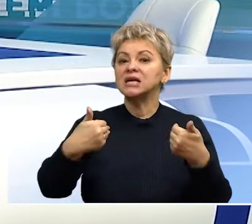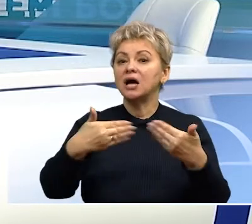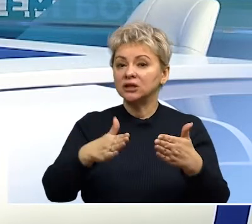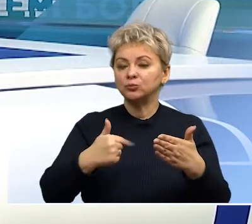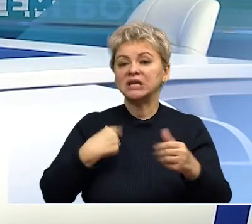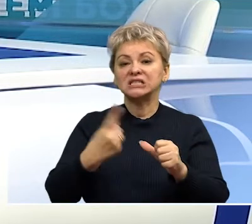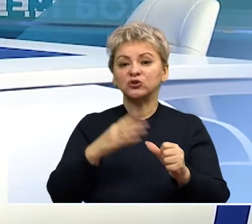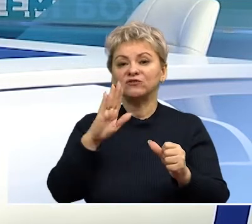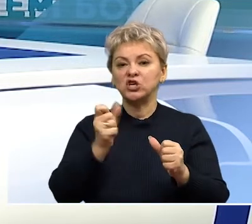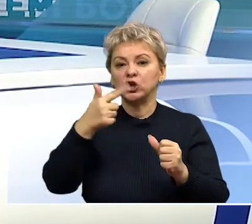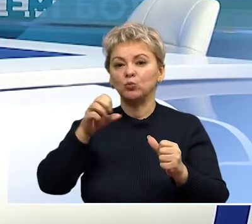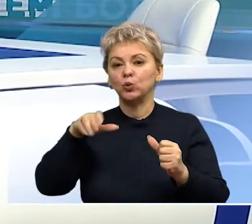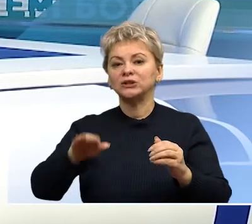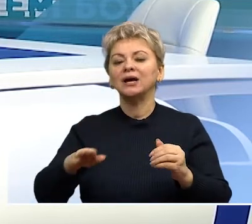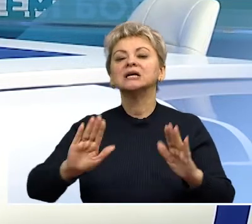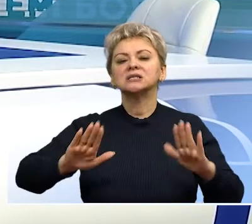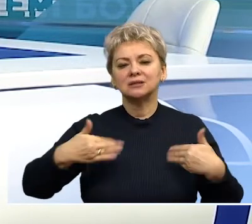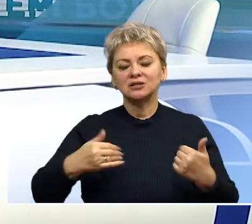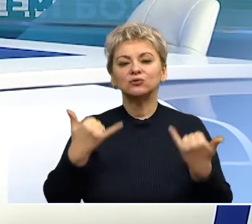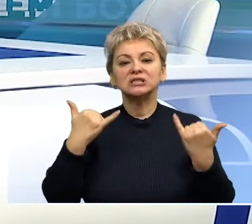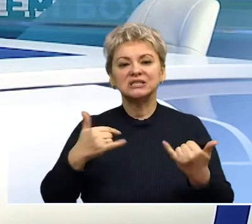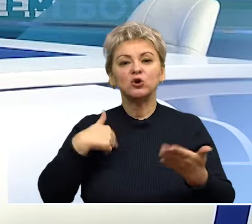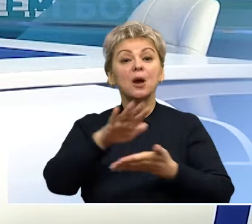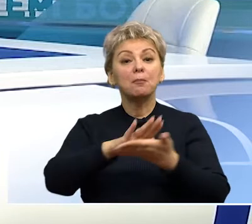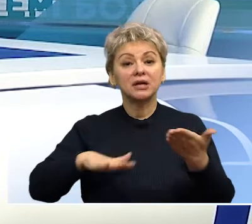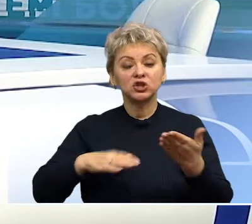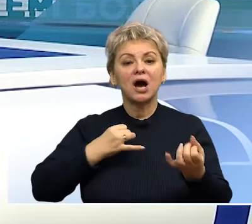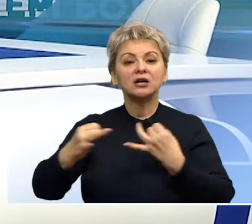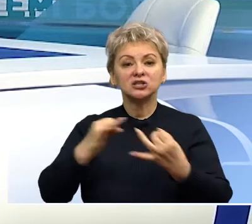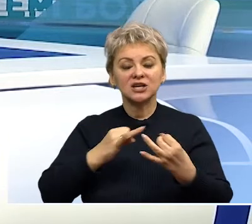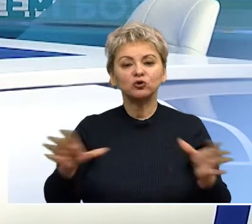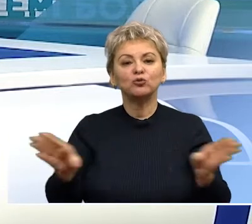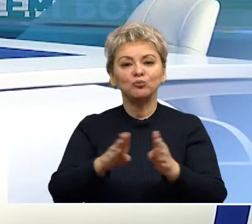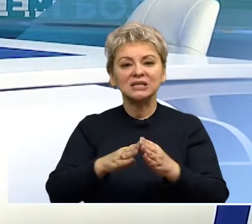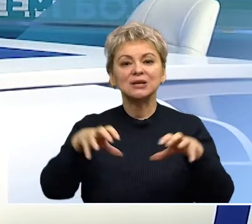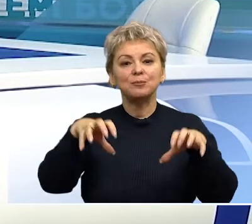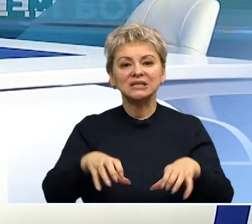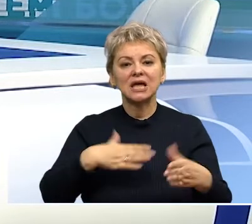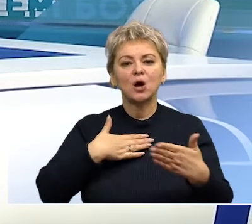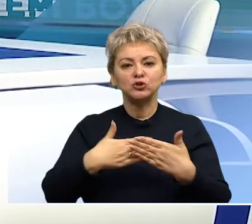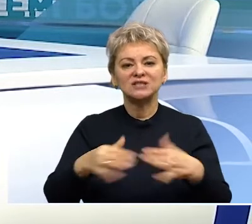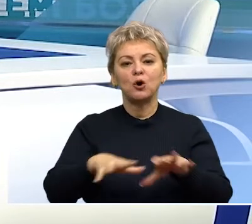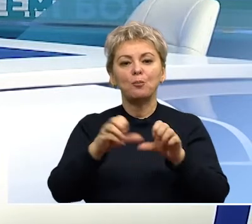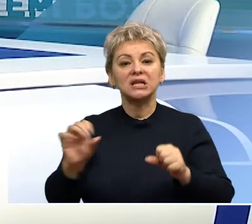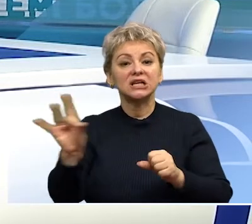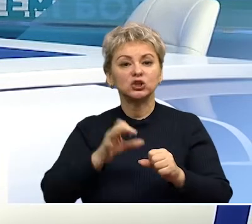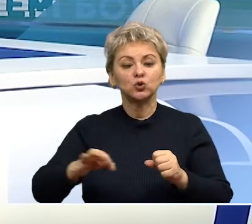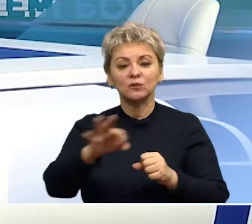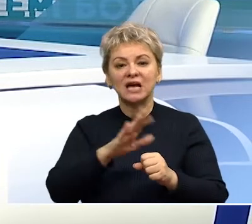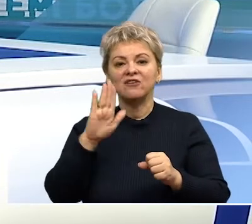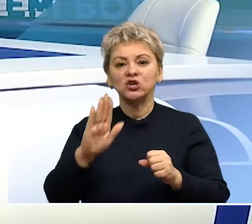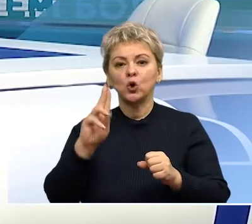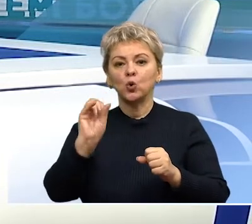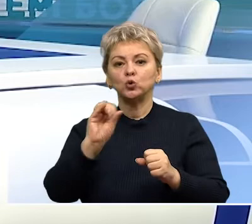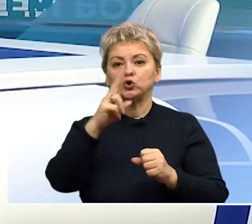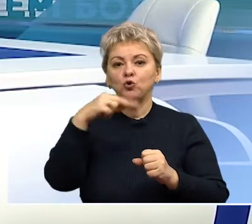остались открытыми. Меня зовут Всеволод Гимбут. Здравствуйте. И сегодня мы продолжаем разговор вместе с председателем Общественной палаты Ростовской